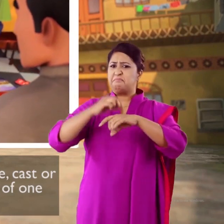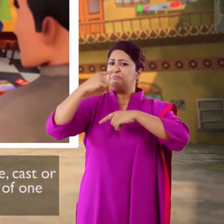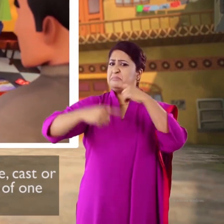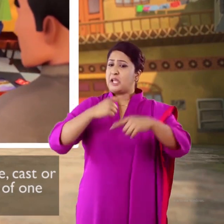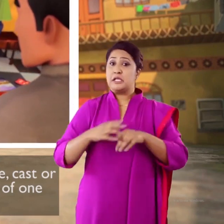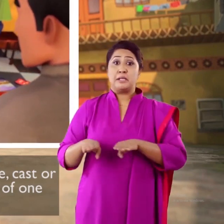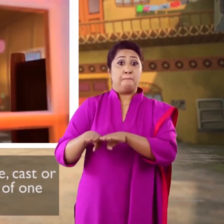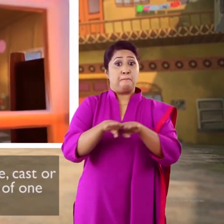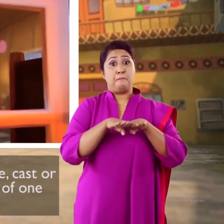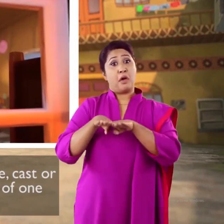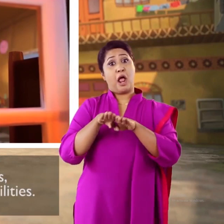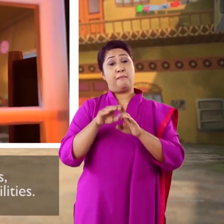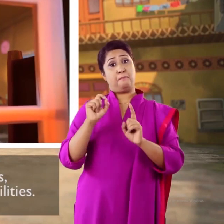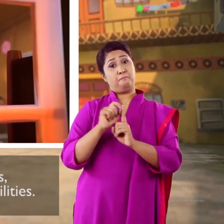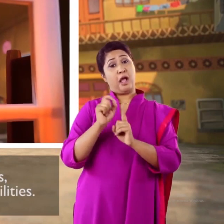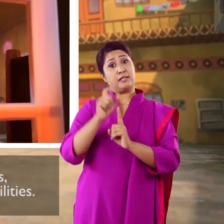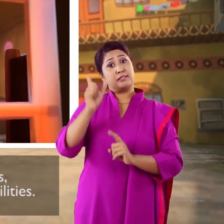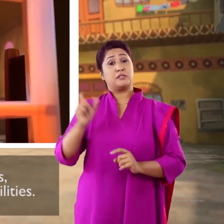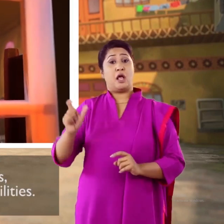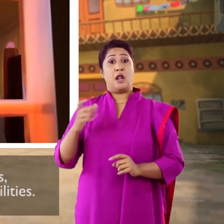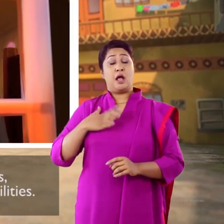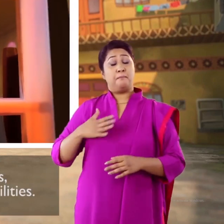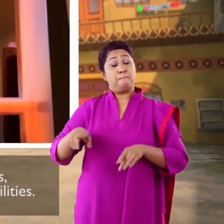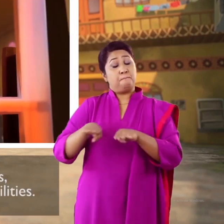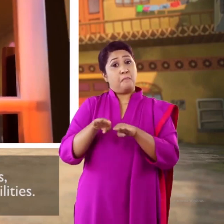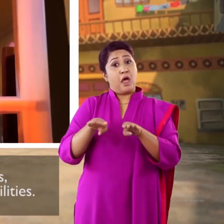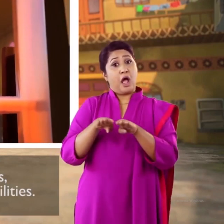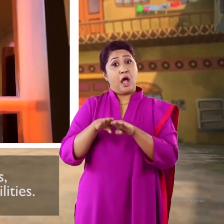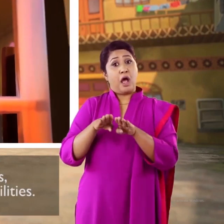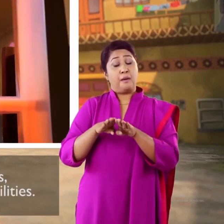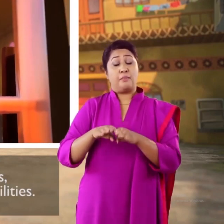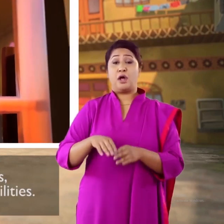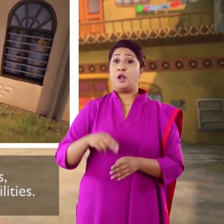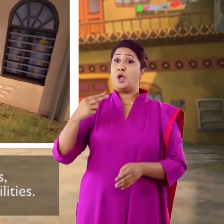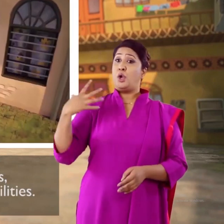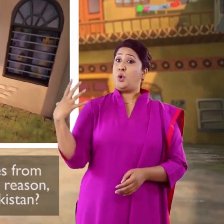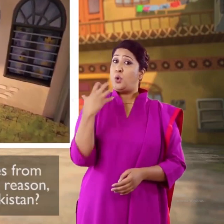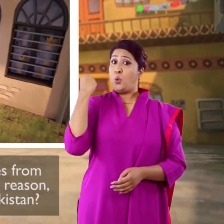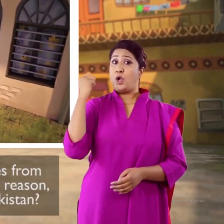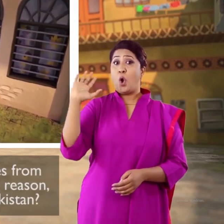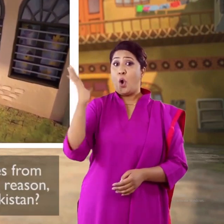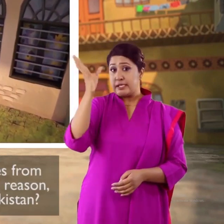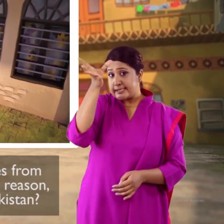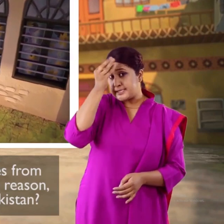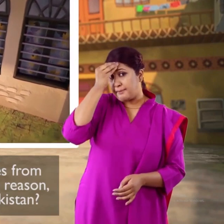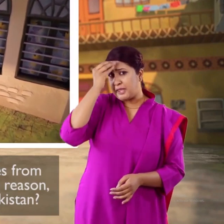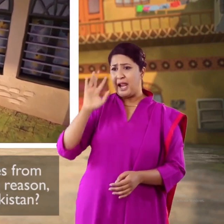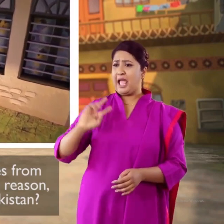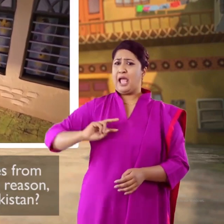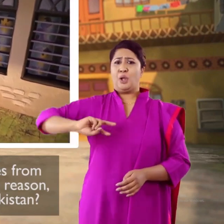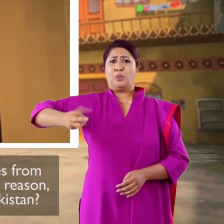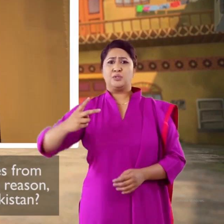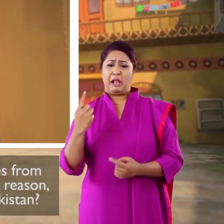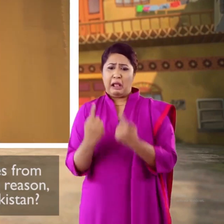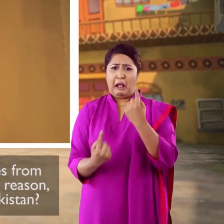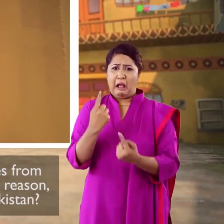सब एक मुल्क के शहरी हैं। हम सब के लिए बराबर हकूक, सहूलतें और जिम्मेदारियां हैं। अगर एक दूसरे के साथ बिला वजह की